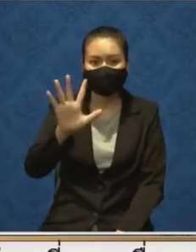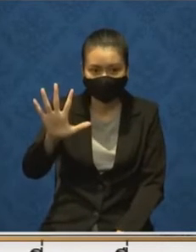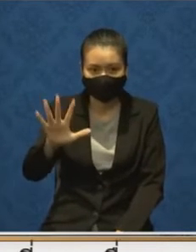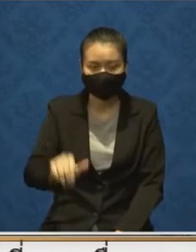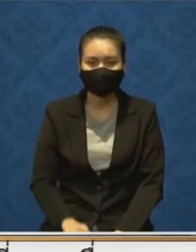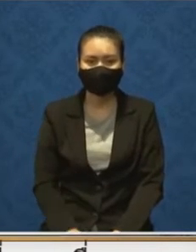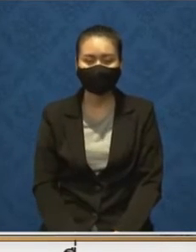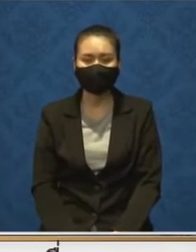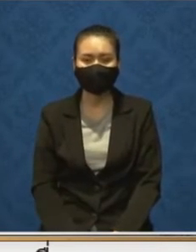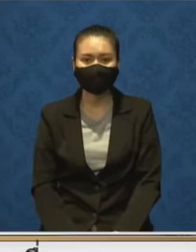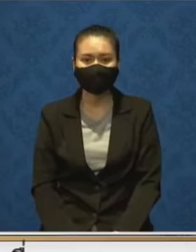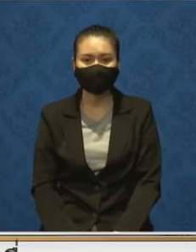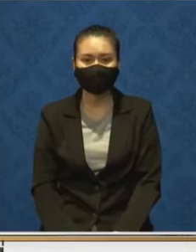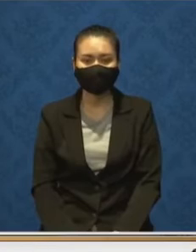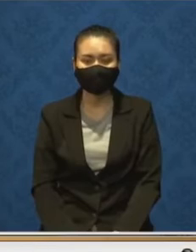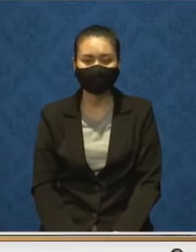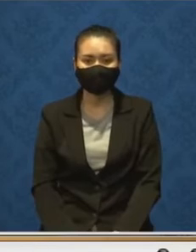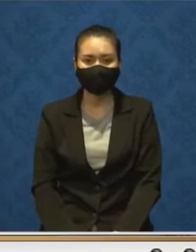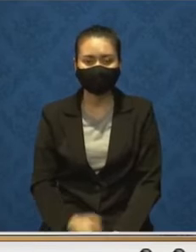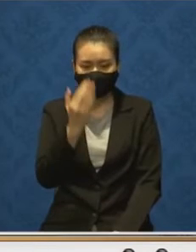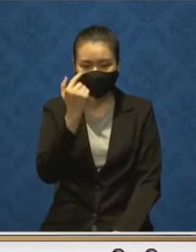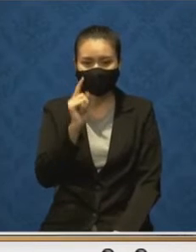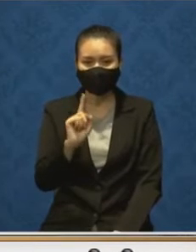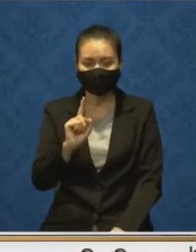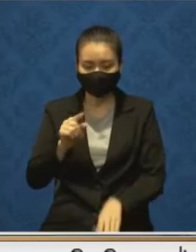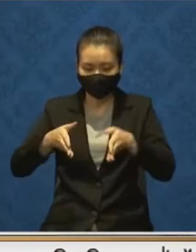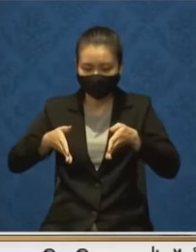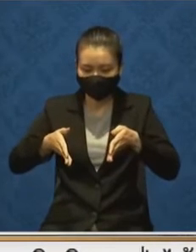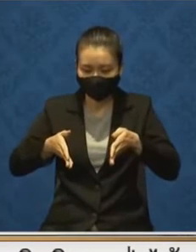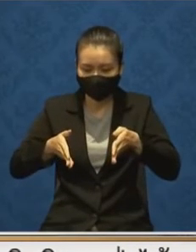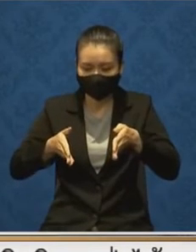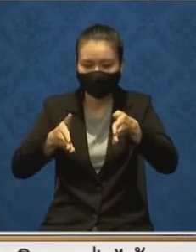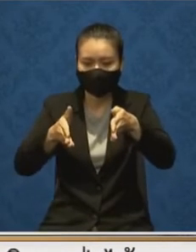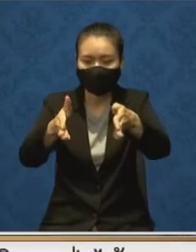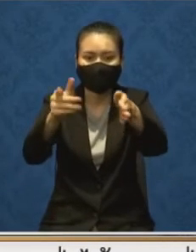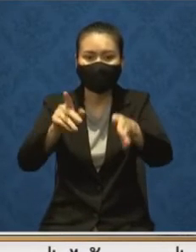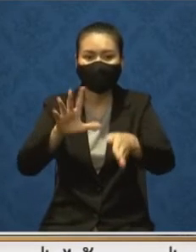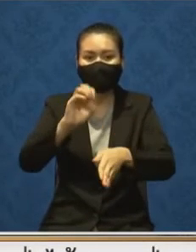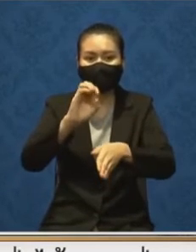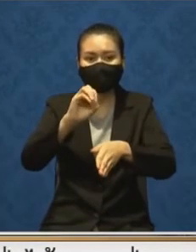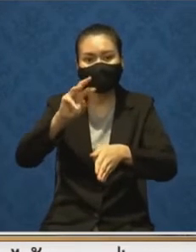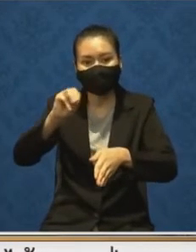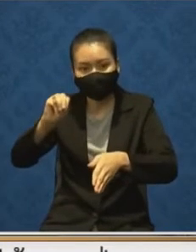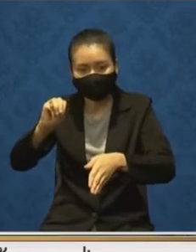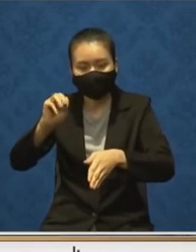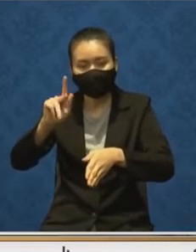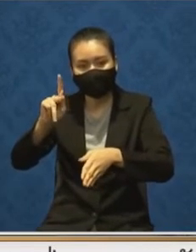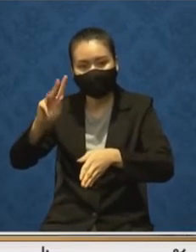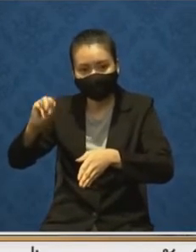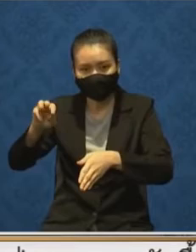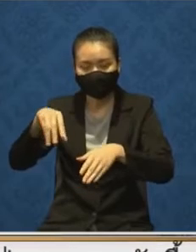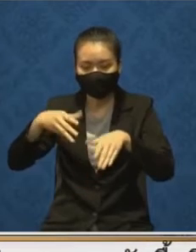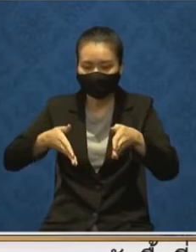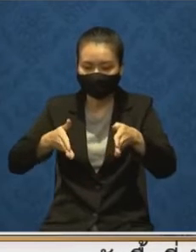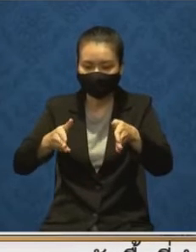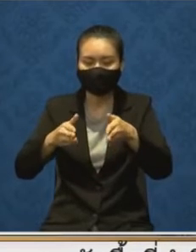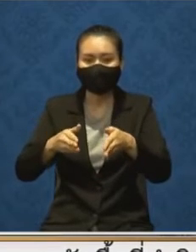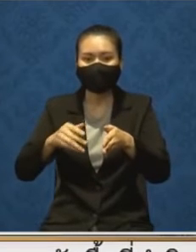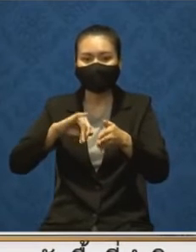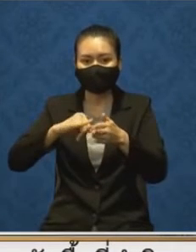ที่มีระยะความยาวร่วม50กิโลเมตร49ถึง50กิโลเมตรอยู่ในจังหวัดก